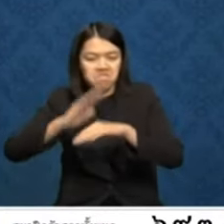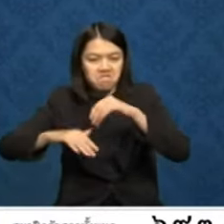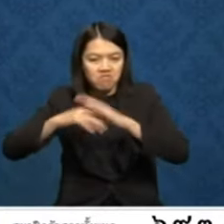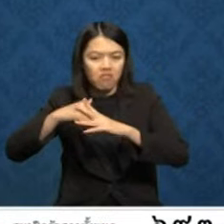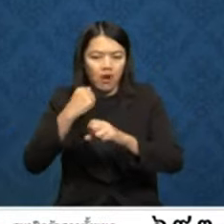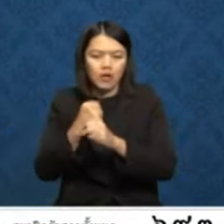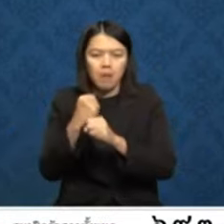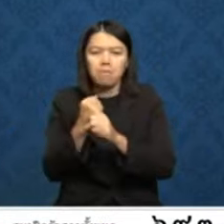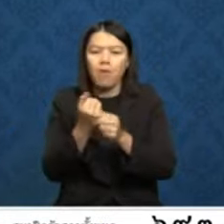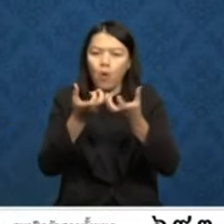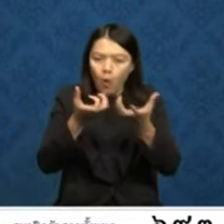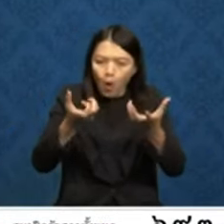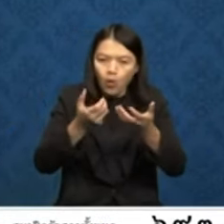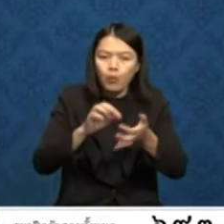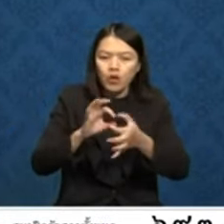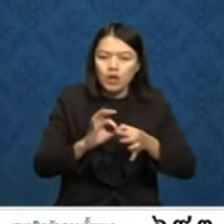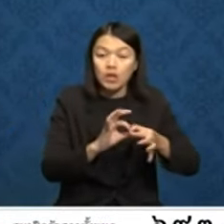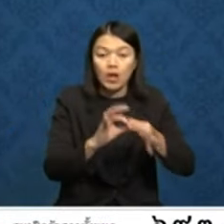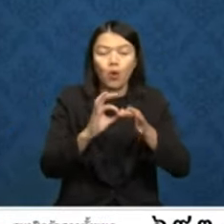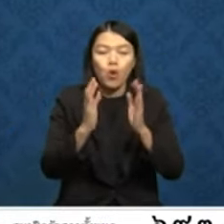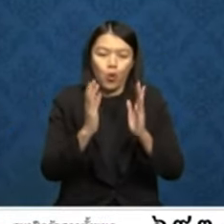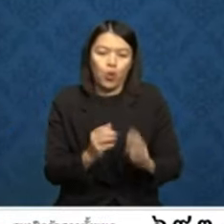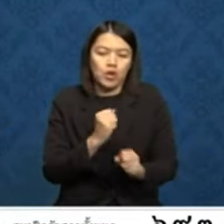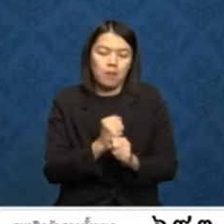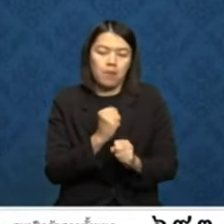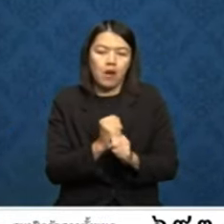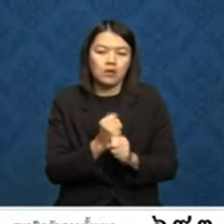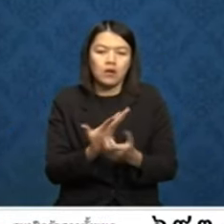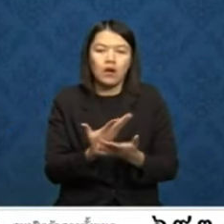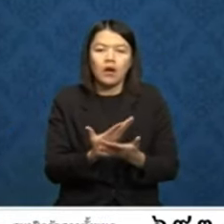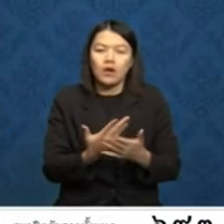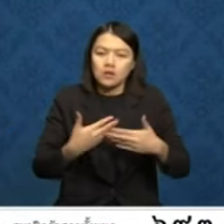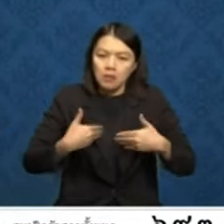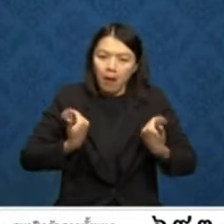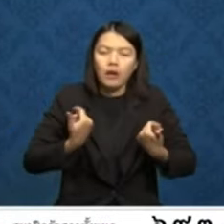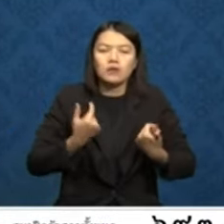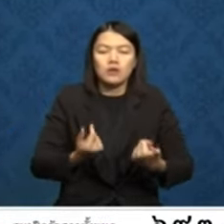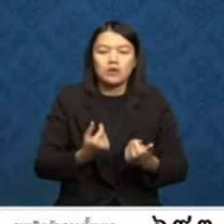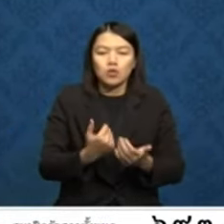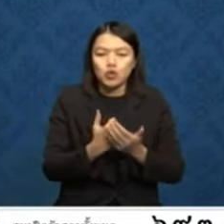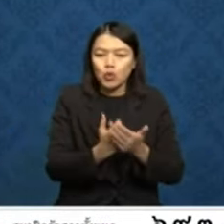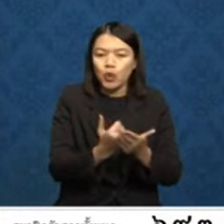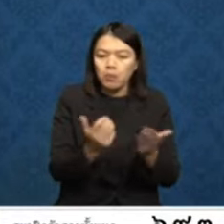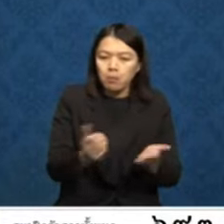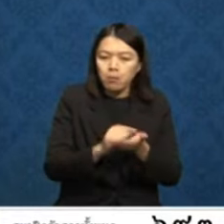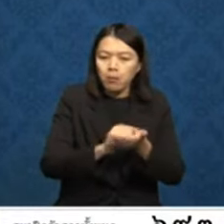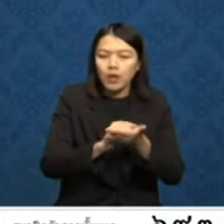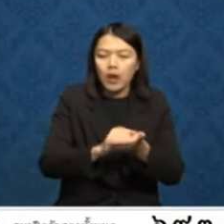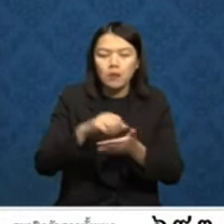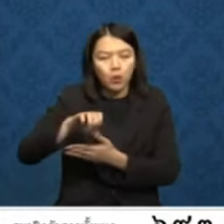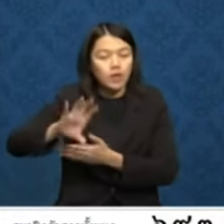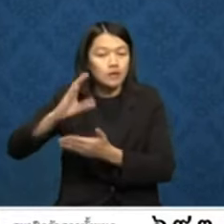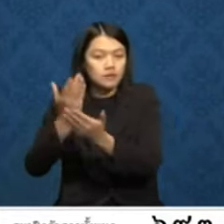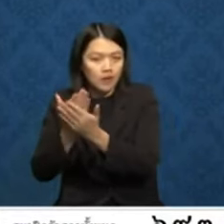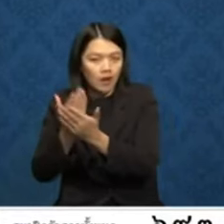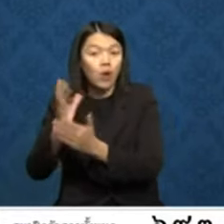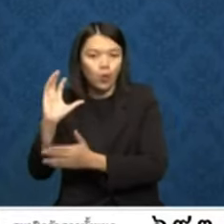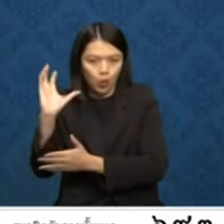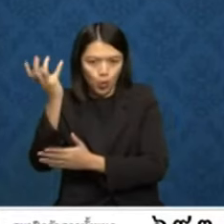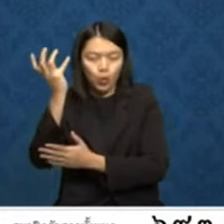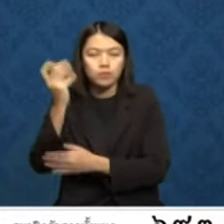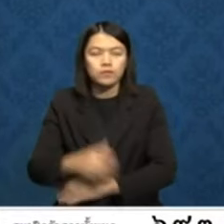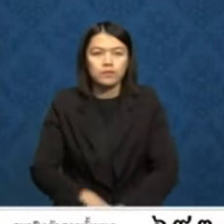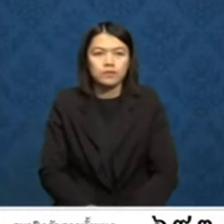านที่ทันสมัยให้สอดคล้องให้สอดรับกับความต้องการของบริษัทด้านการเงินระดับโลก